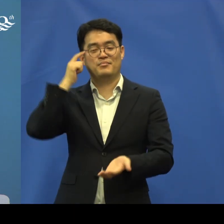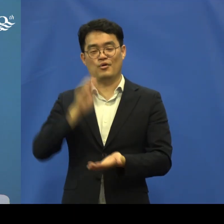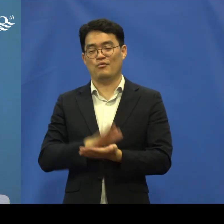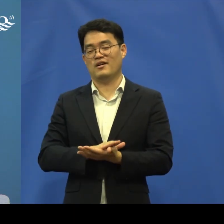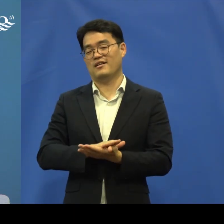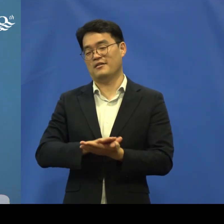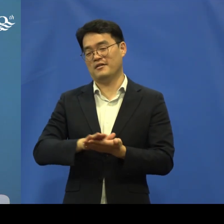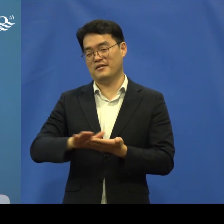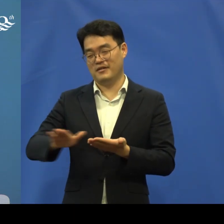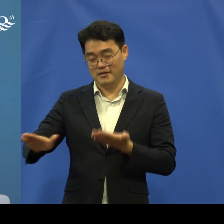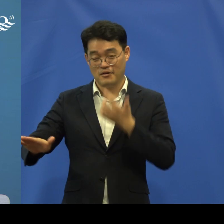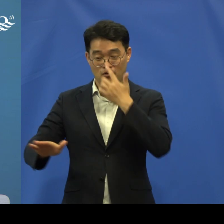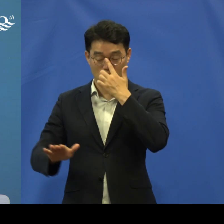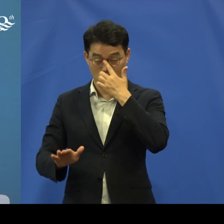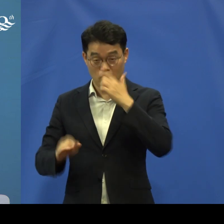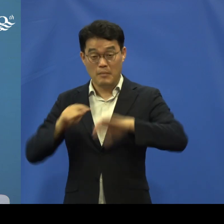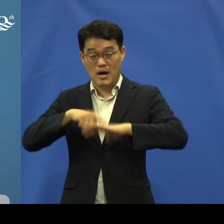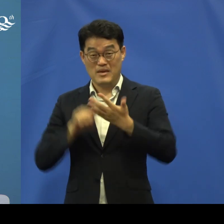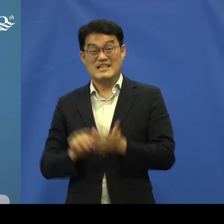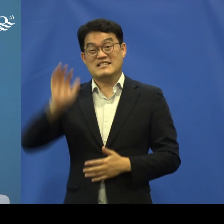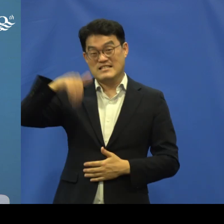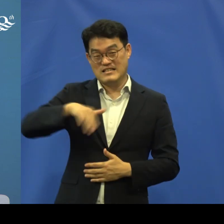잔잔해지는.